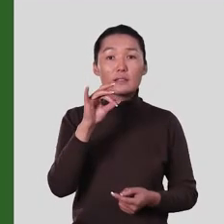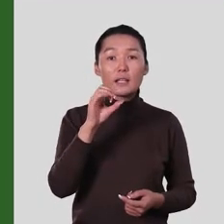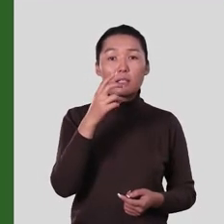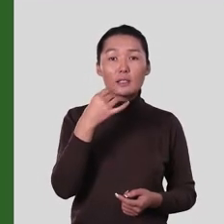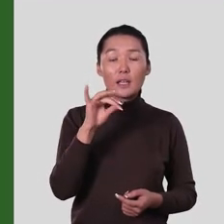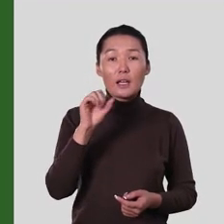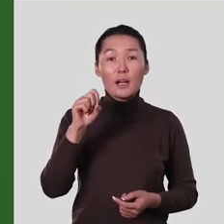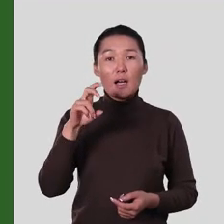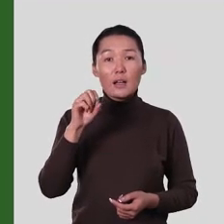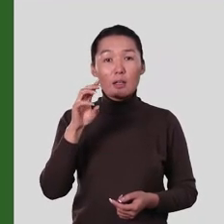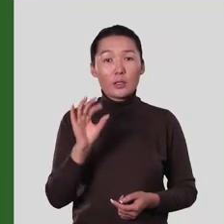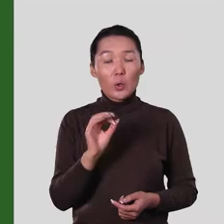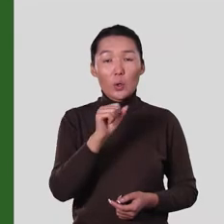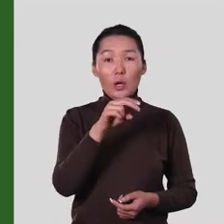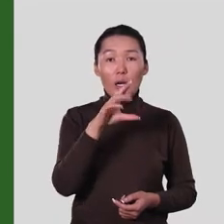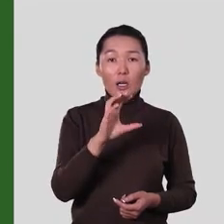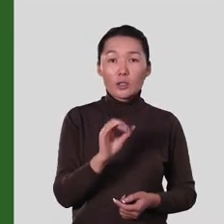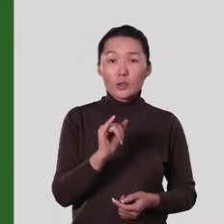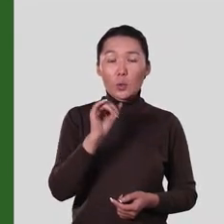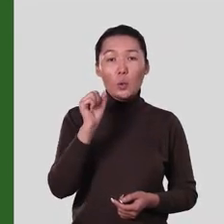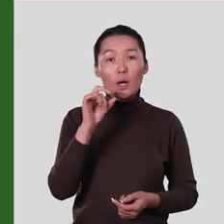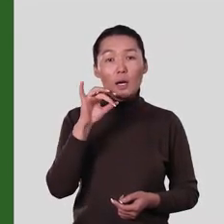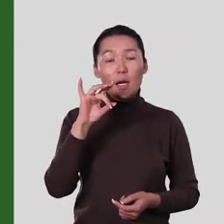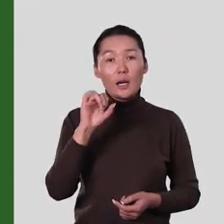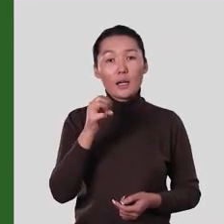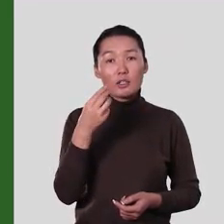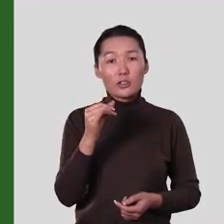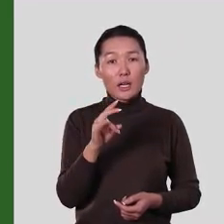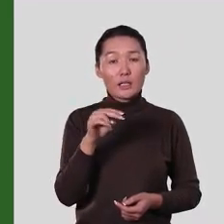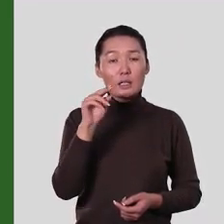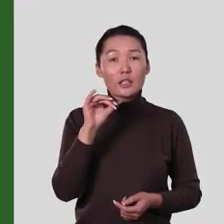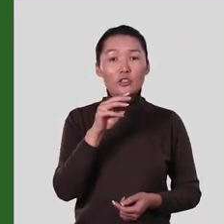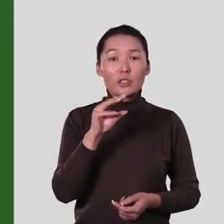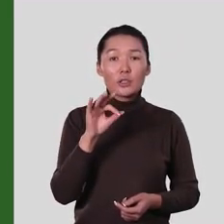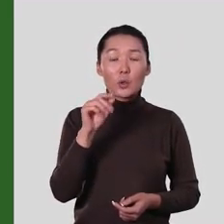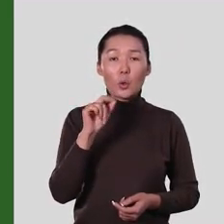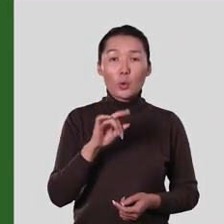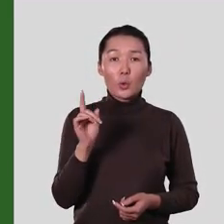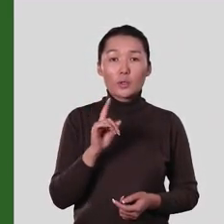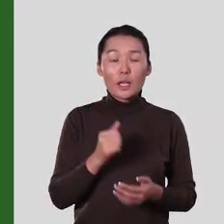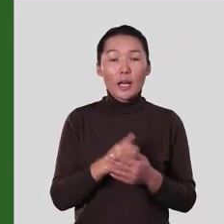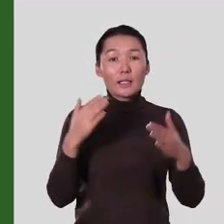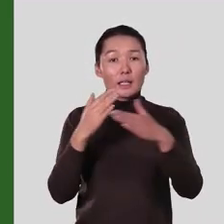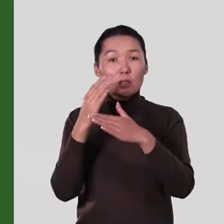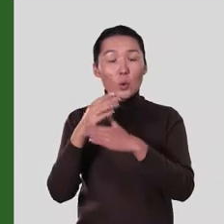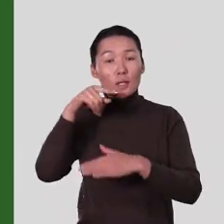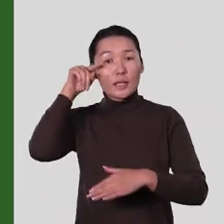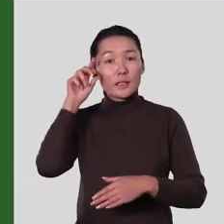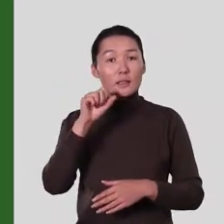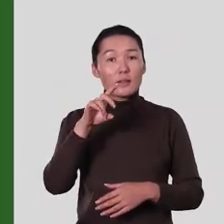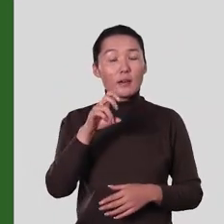Алатау, Аксу, Арашан, Жетиогус, на склонах Кыргызского Алатау,